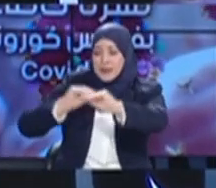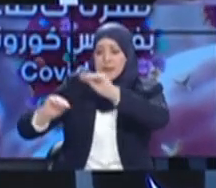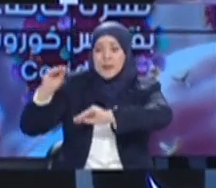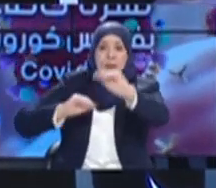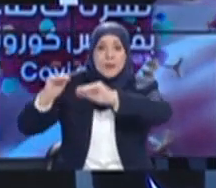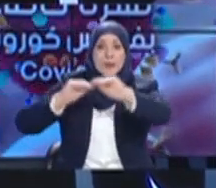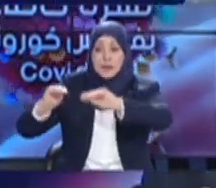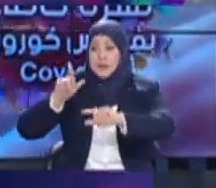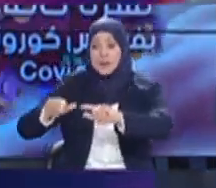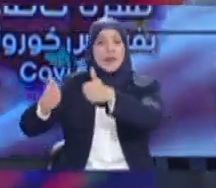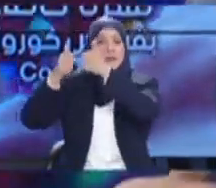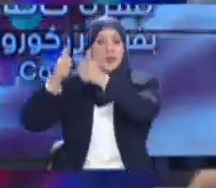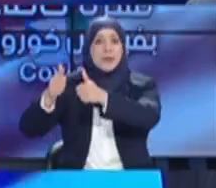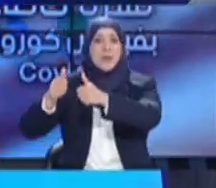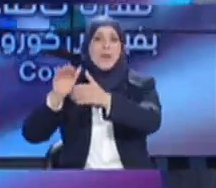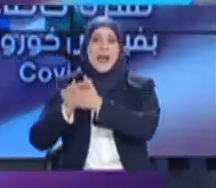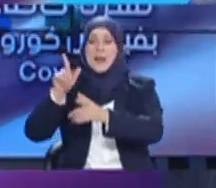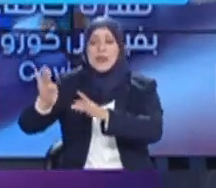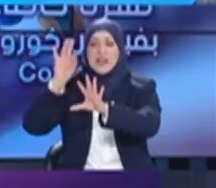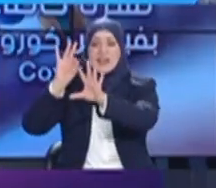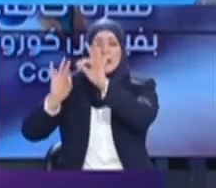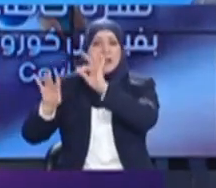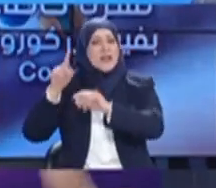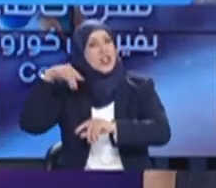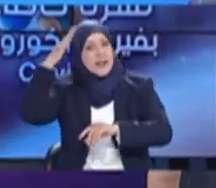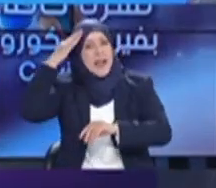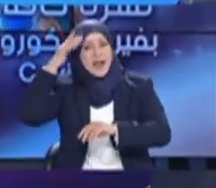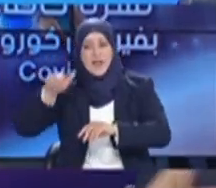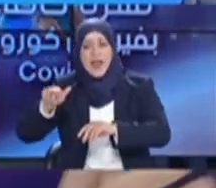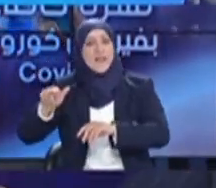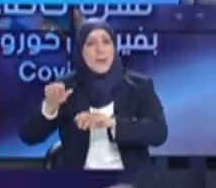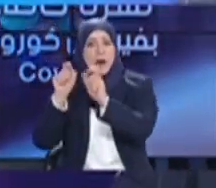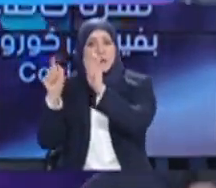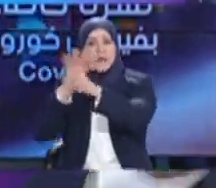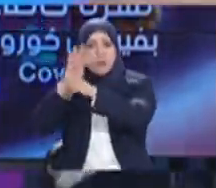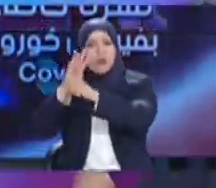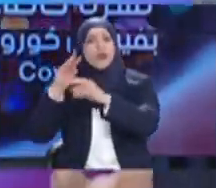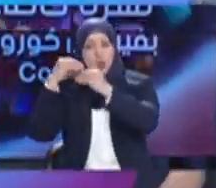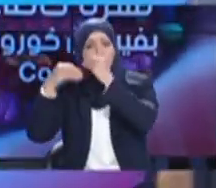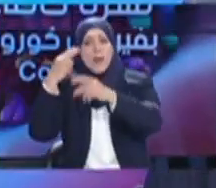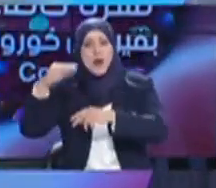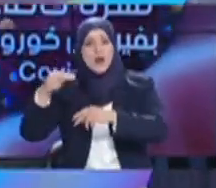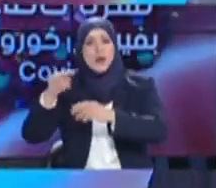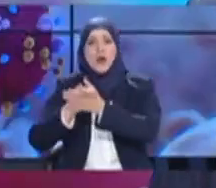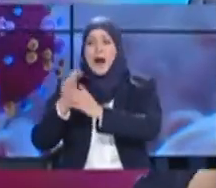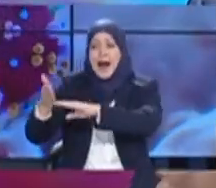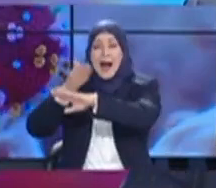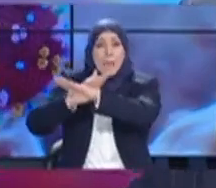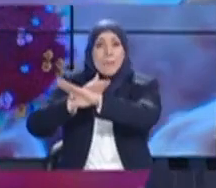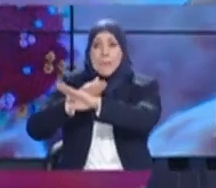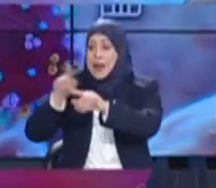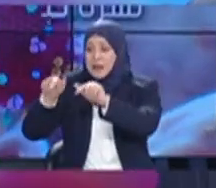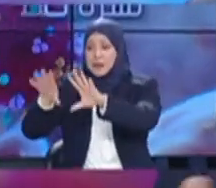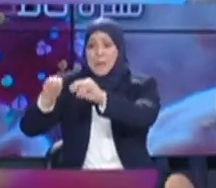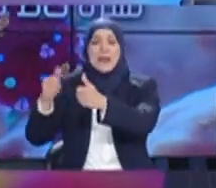فيه البروميتري الفرز الاولاني، الفرز الاولاني قبل الوصول للبنيه بيدها نتاع المستشفى.